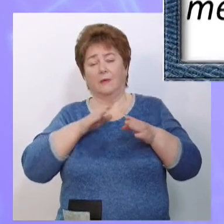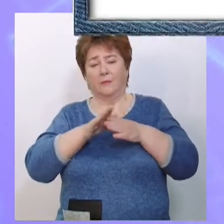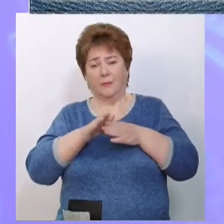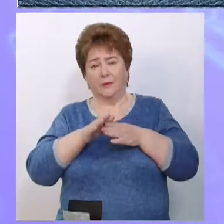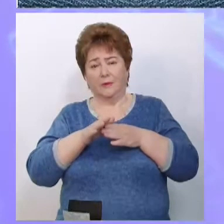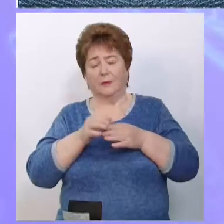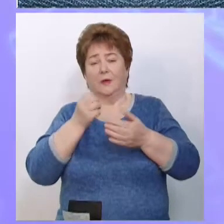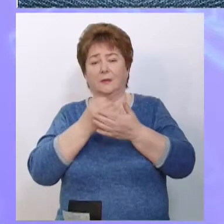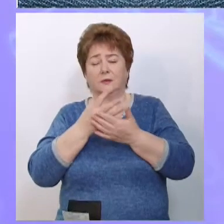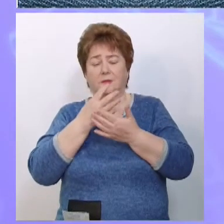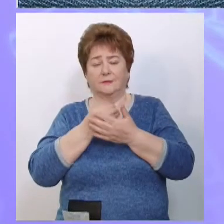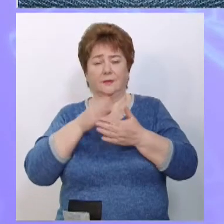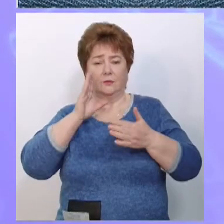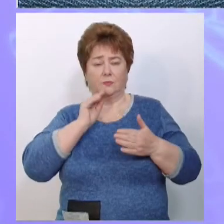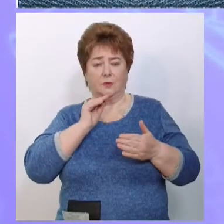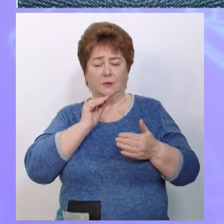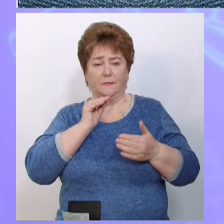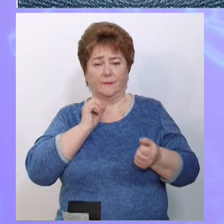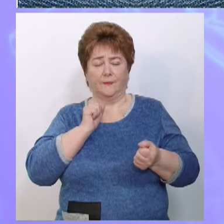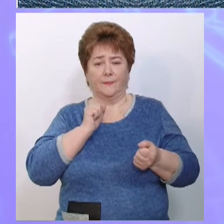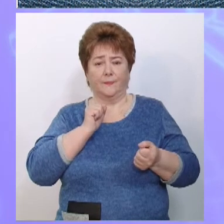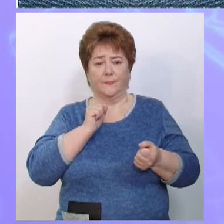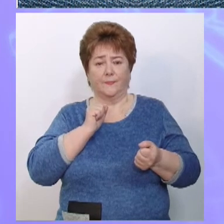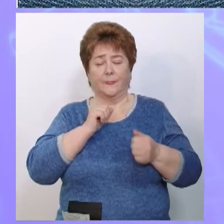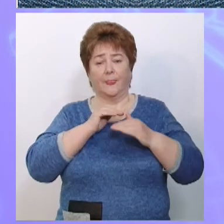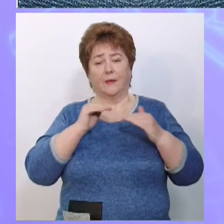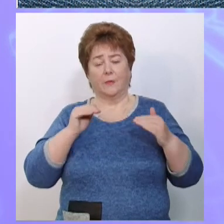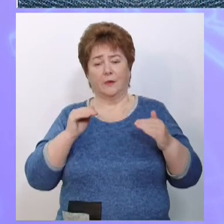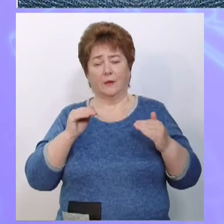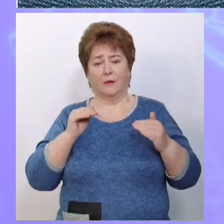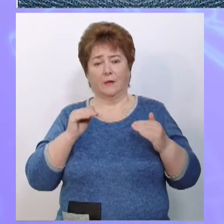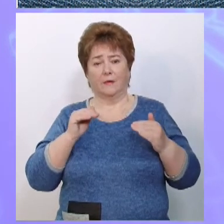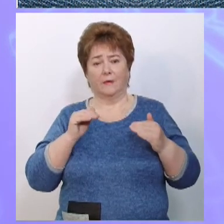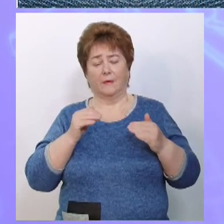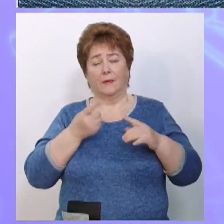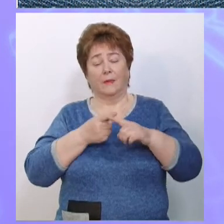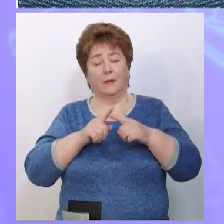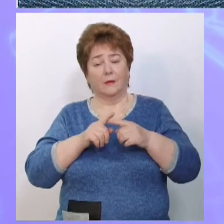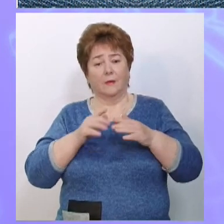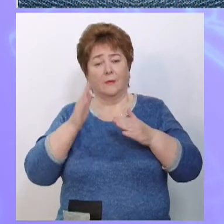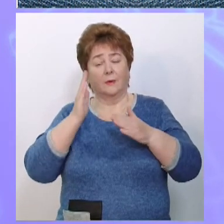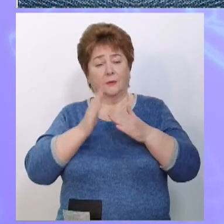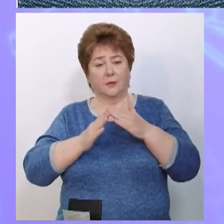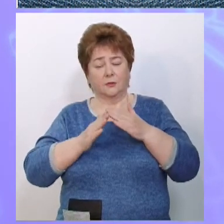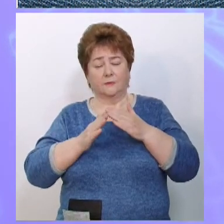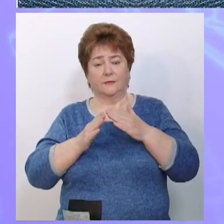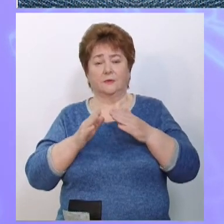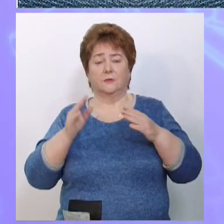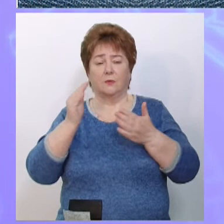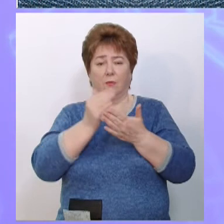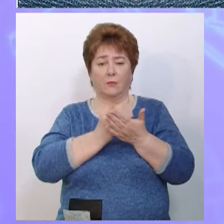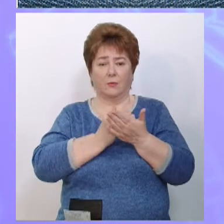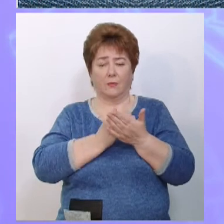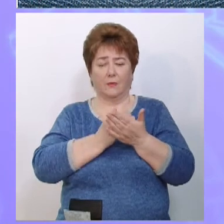Справились? Оцените свои успехи. Ребята, на этом урок наш подходит к